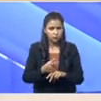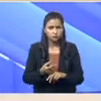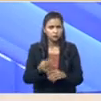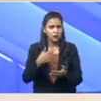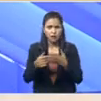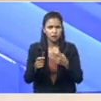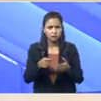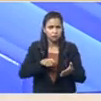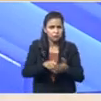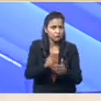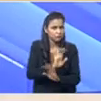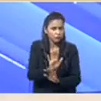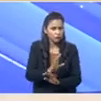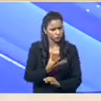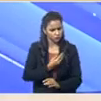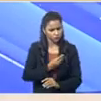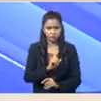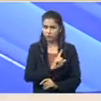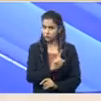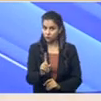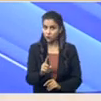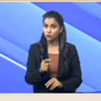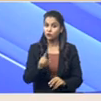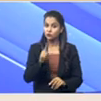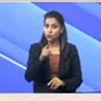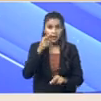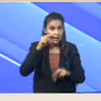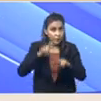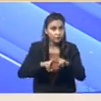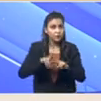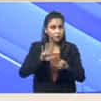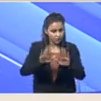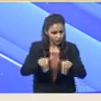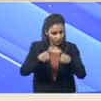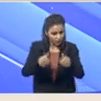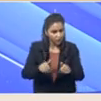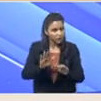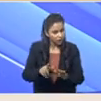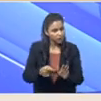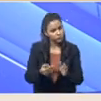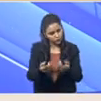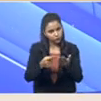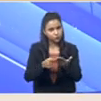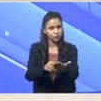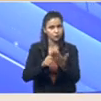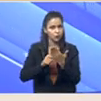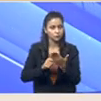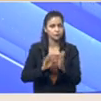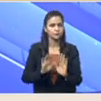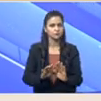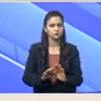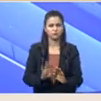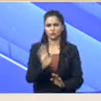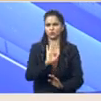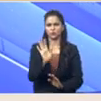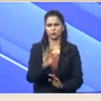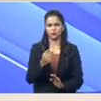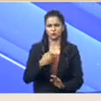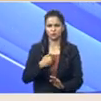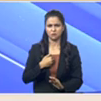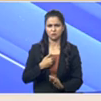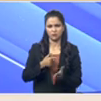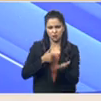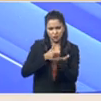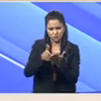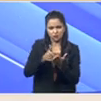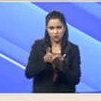ना। हाँ सर, हाँ सर। अगर आपके पास आधार कार्ड है तो मुझे दिखा दीजिए वेरीफाई करने के नहीं लिए। सर, नहीं सर, मैं गांव को आया था सर,